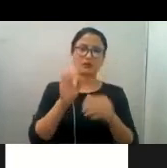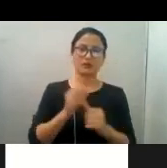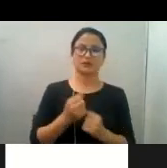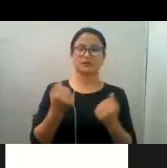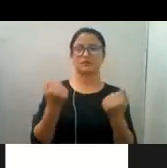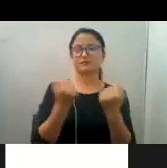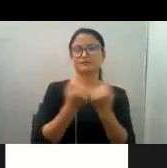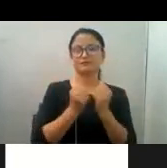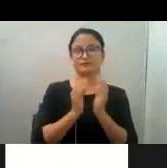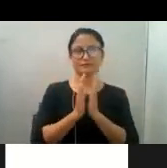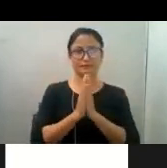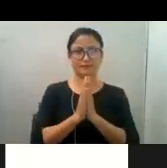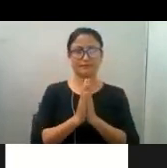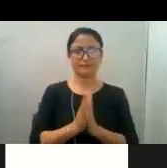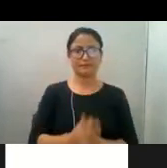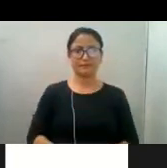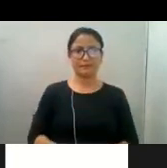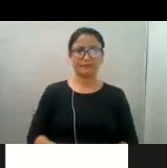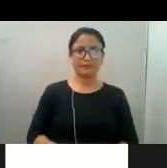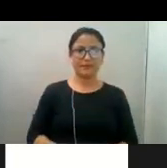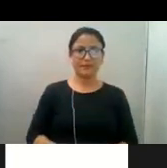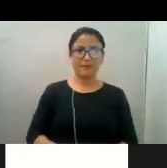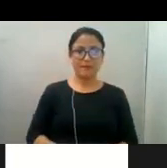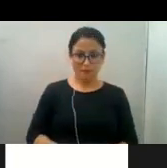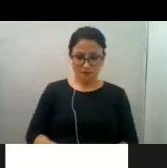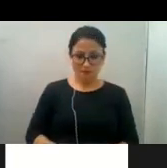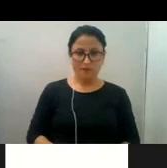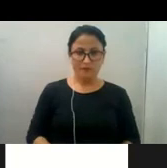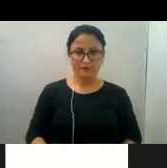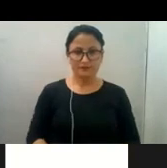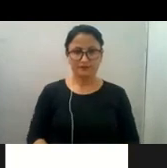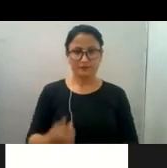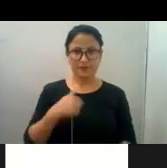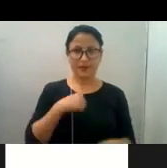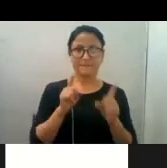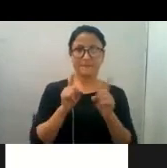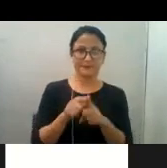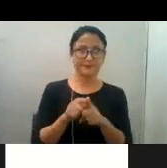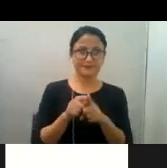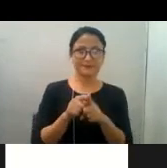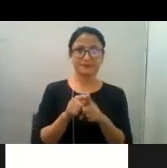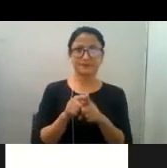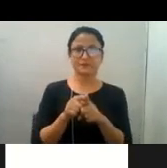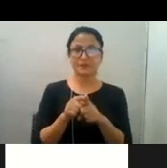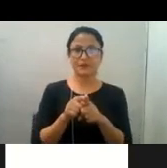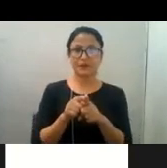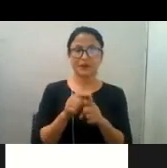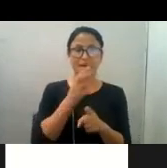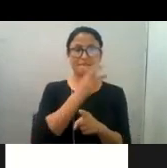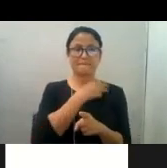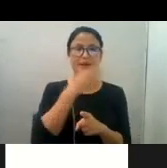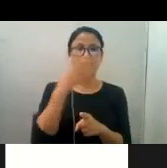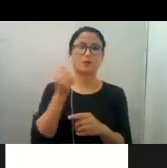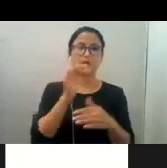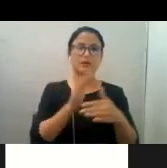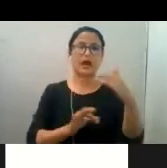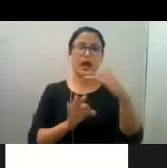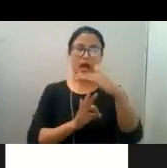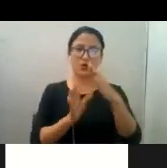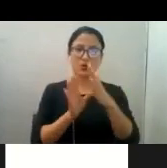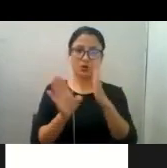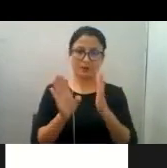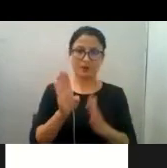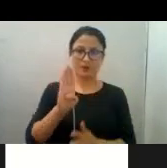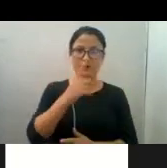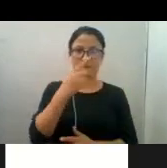हुन्छु. धन्यवाद. हुन्छ धन्यवाद प्रमिला म्याम. हामीसँग मानव अधिकार आयोगबाट बेच सर आउनु